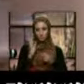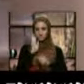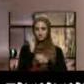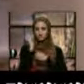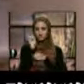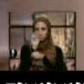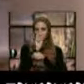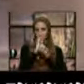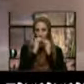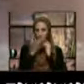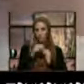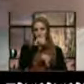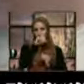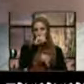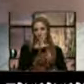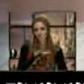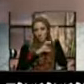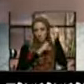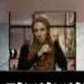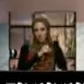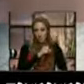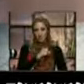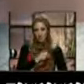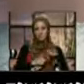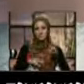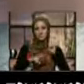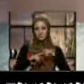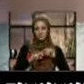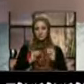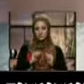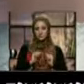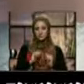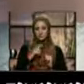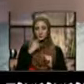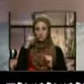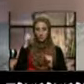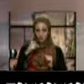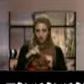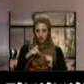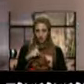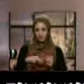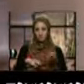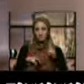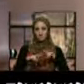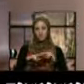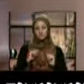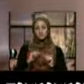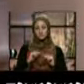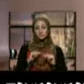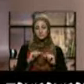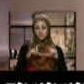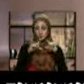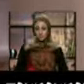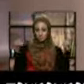رب العالمين وأصلي وأسلم على سيدنا رسول الله صلى الله عليه وسلم وبعد. يعني ابن عطاء اليوم السكندري يعطينا حكمة يعني